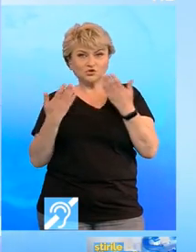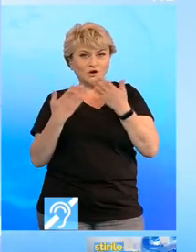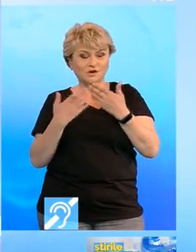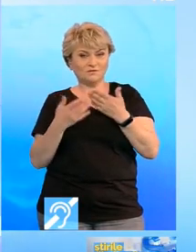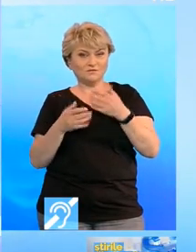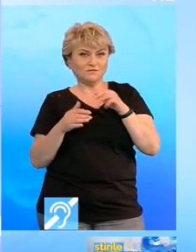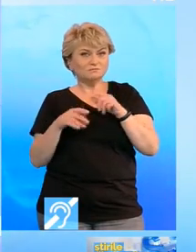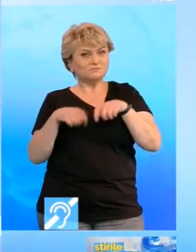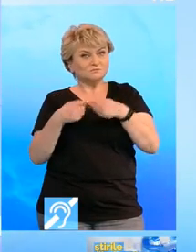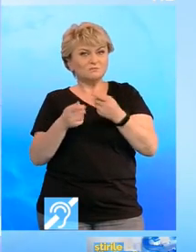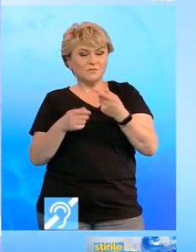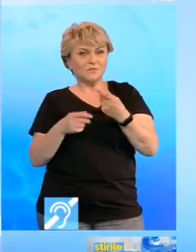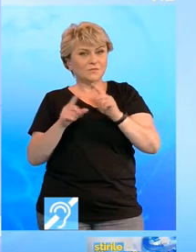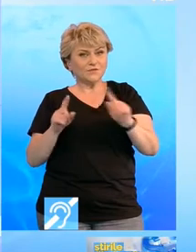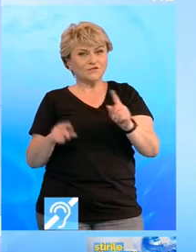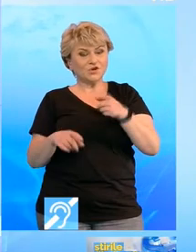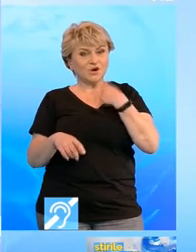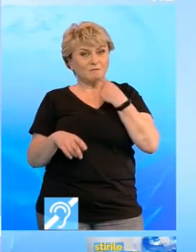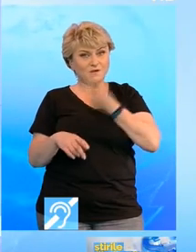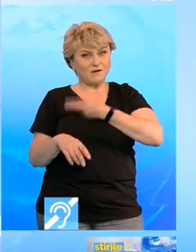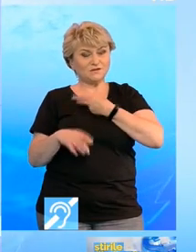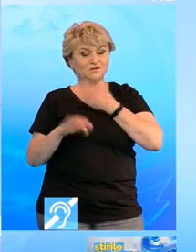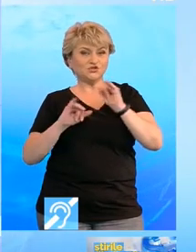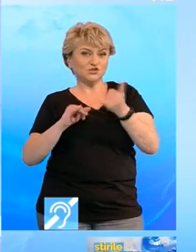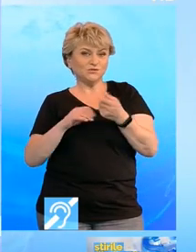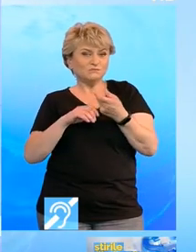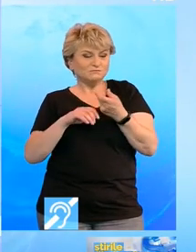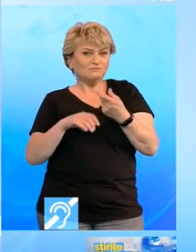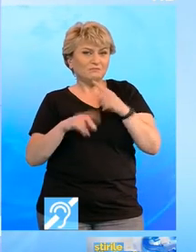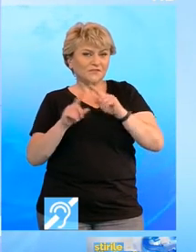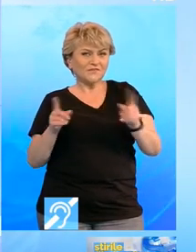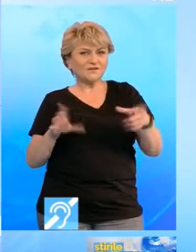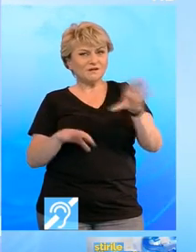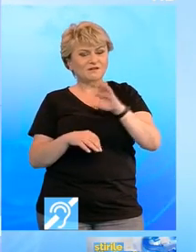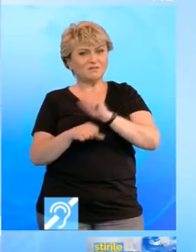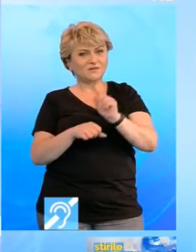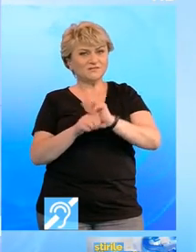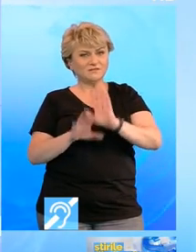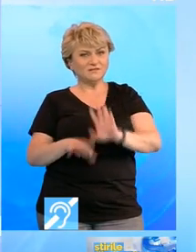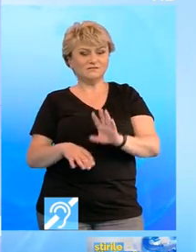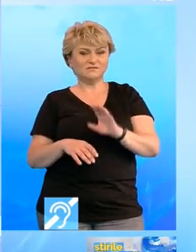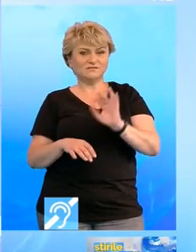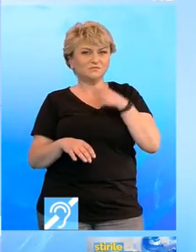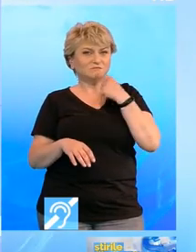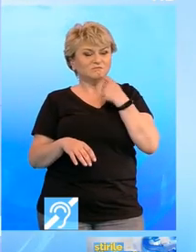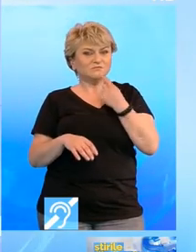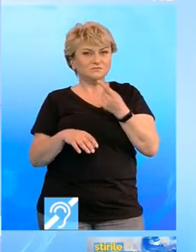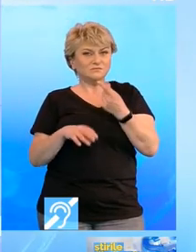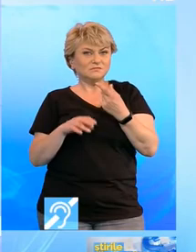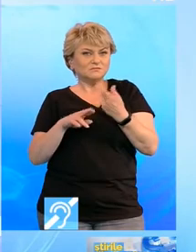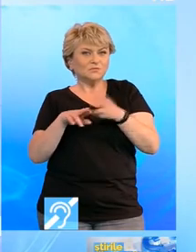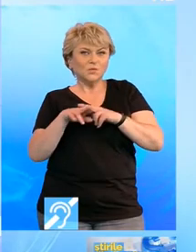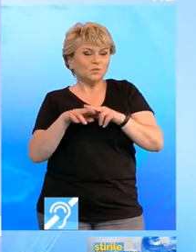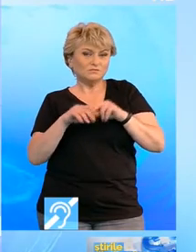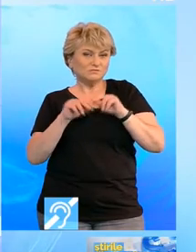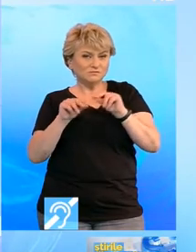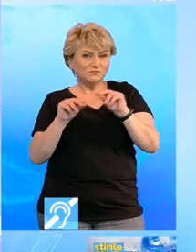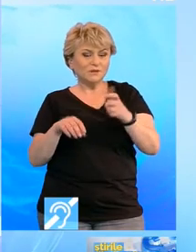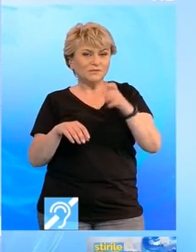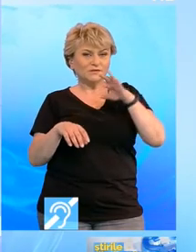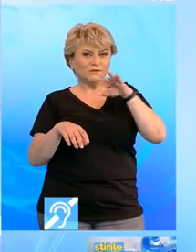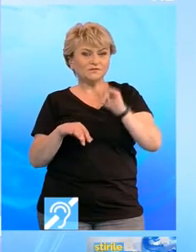atât profesorilor de limba engleză, cât și profesorilor de la alte discipline, iar temele abordate sunt cele mai noi metode de predare,